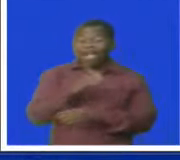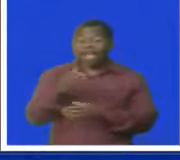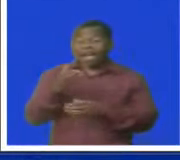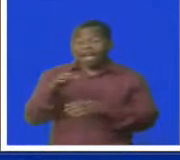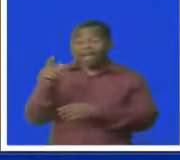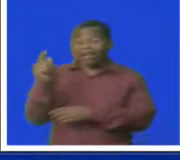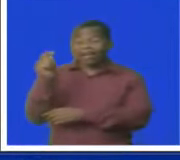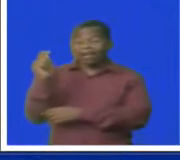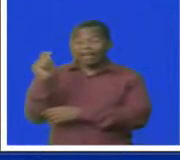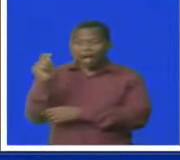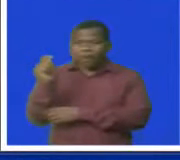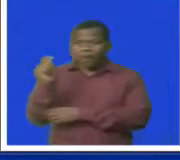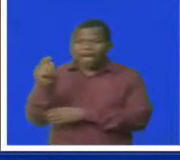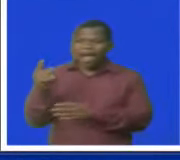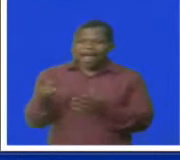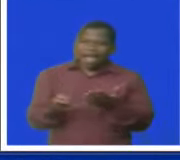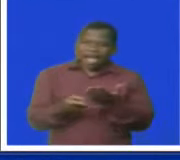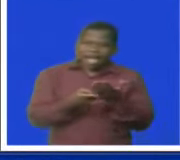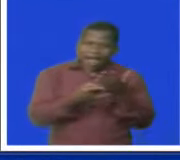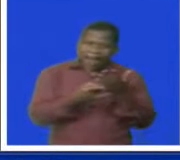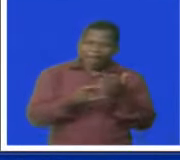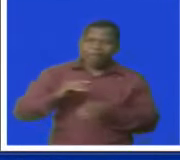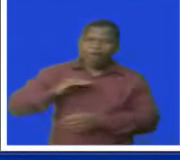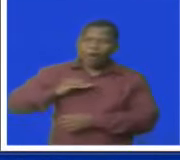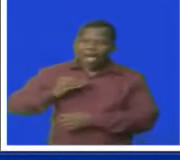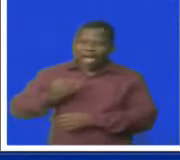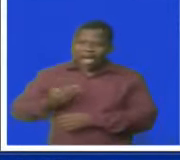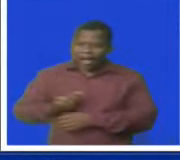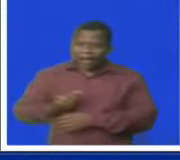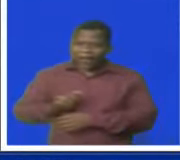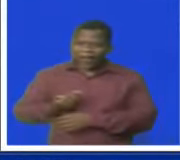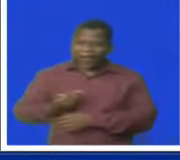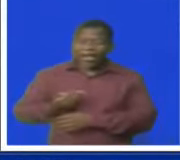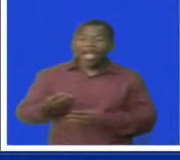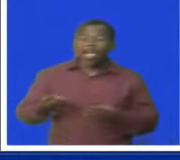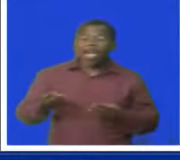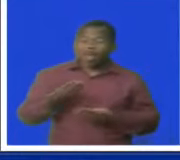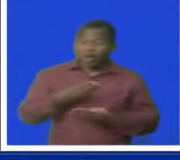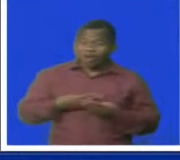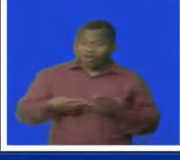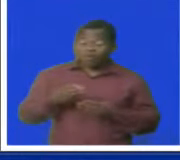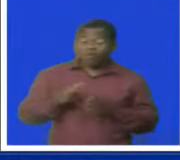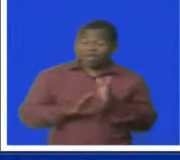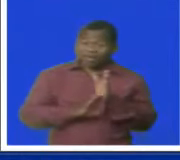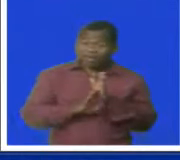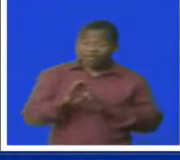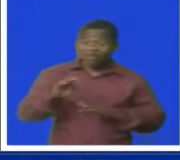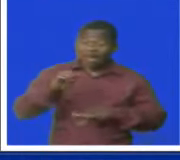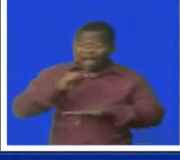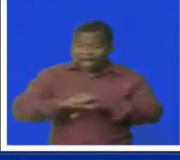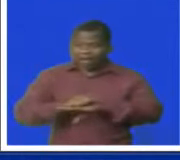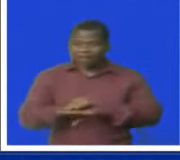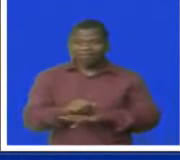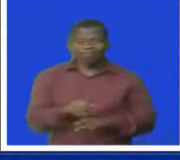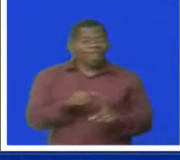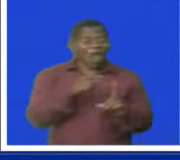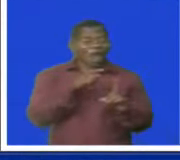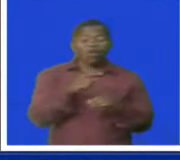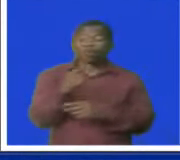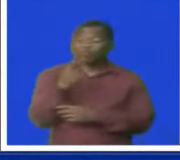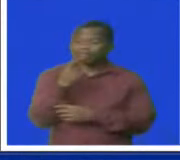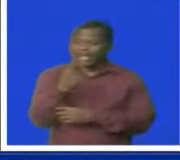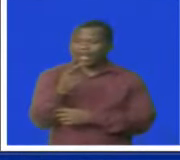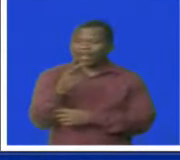lebande kuthuthukiseni umnotho. Indvuna ithi bomake kumele bakhuthale bathathe emathuba labaniketwa wona